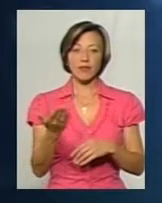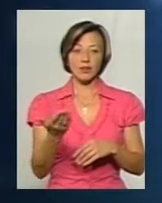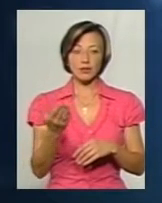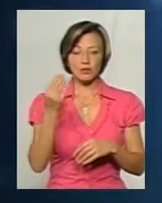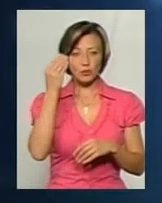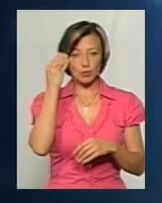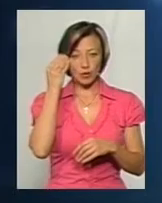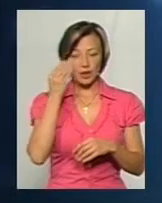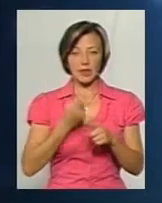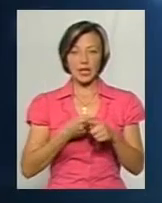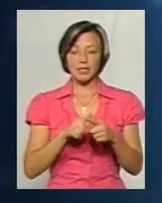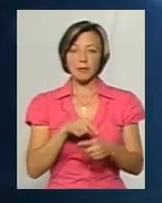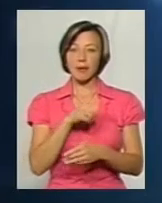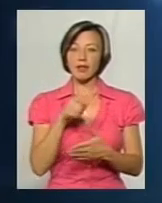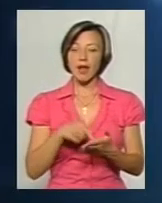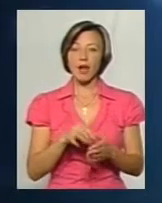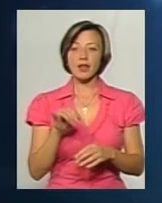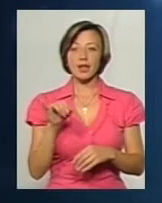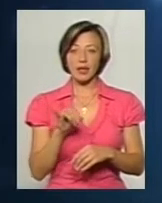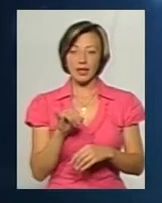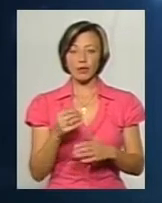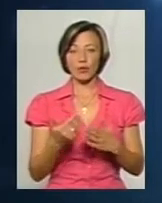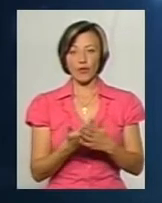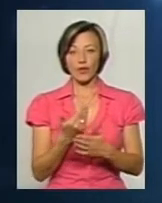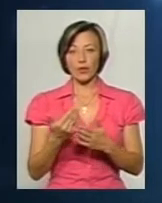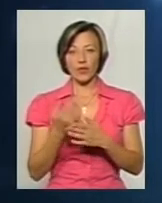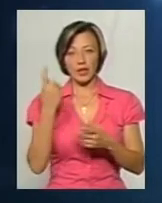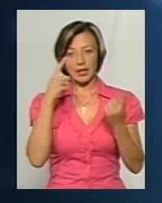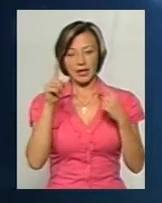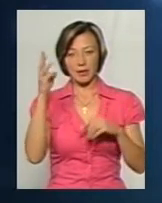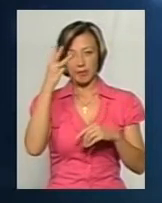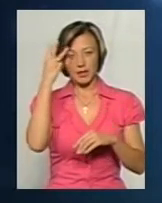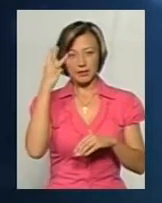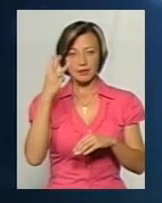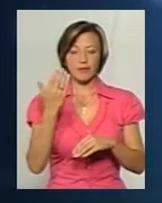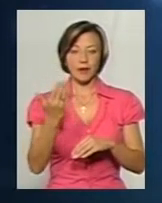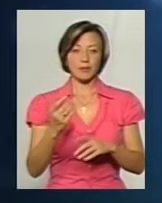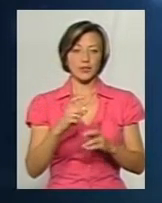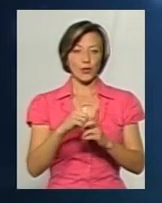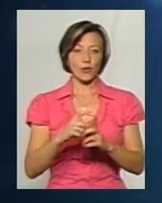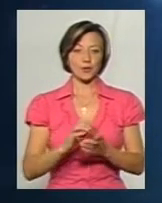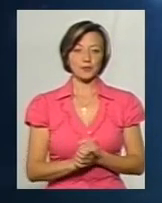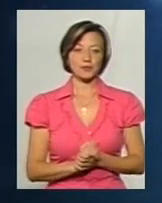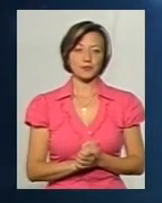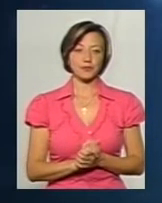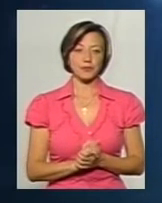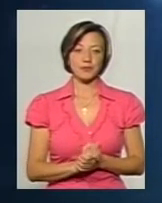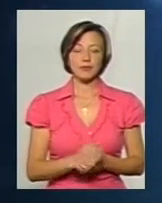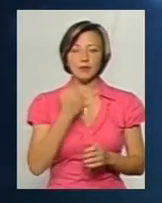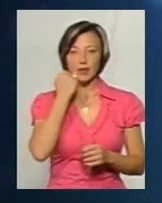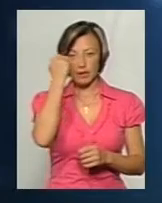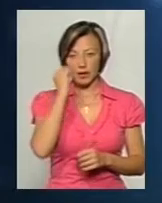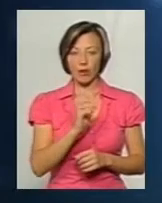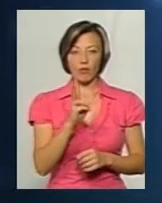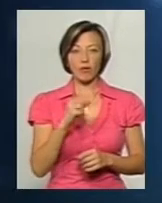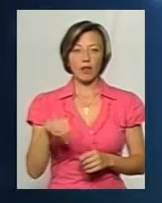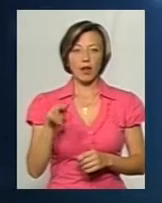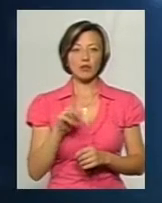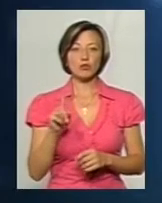вашу точку зору на ці питання. Ну і, звісно, на нові ідеї. Хмельницький, вам слово. Дякую, Владе. Власне,